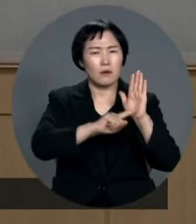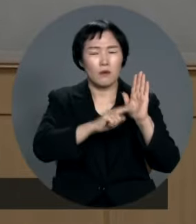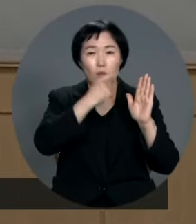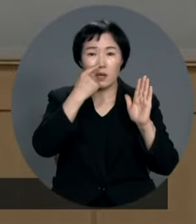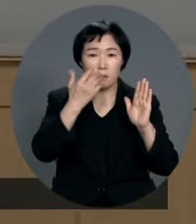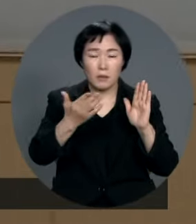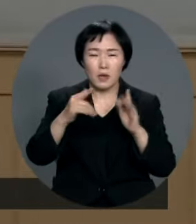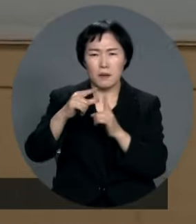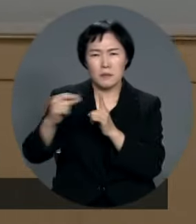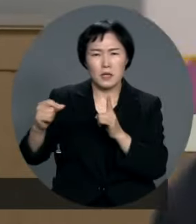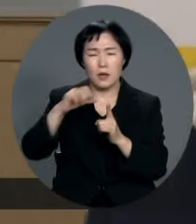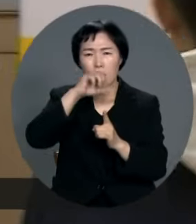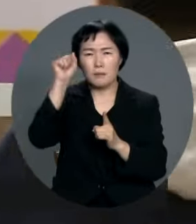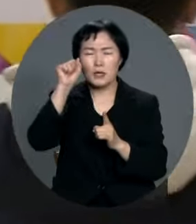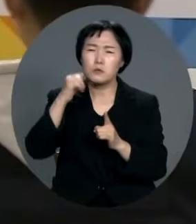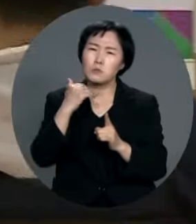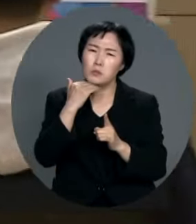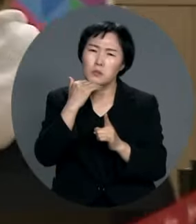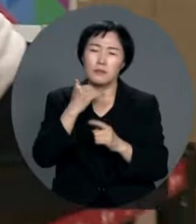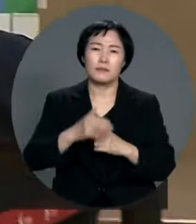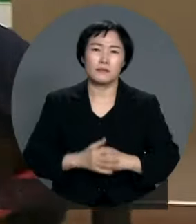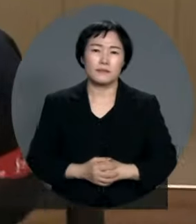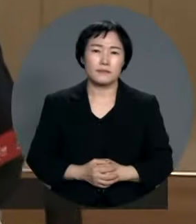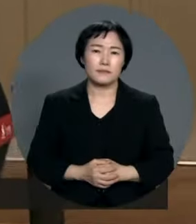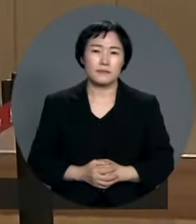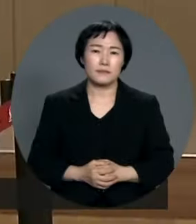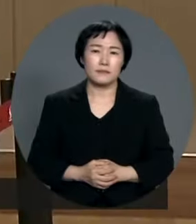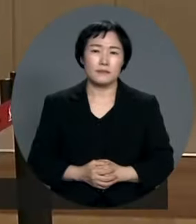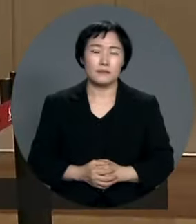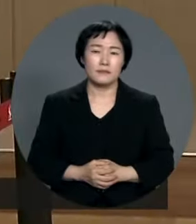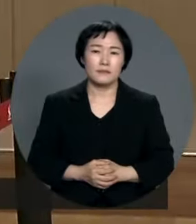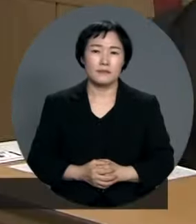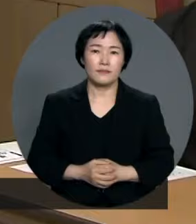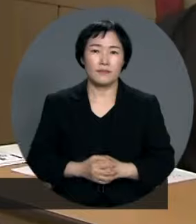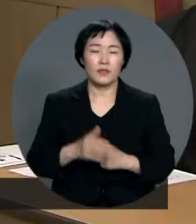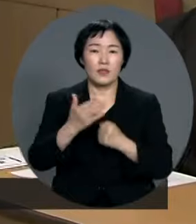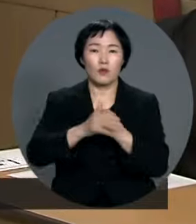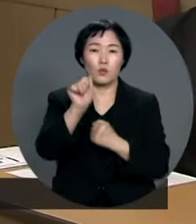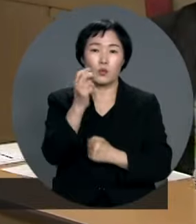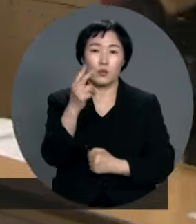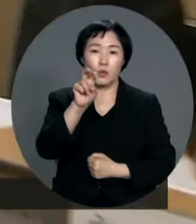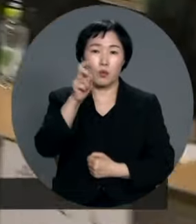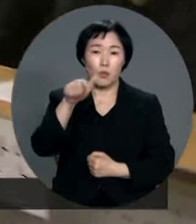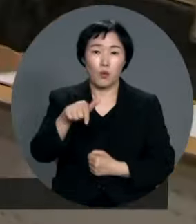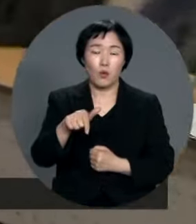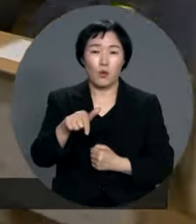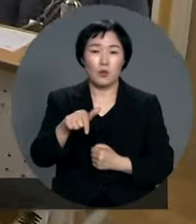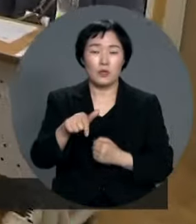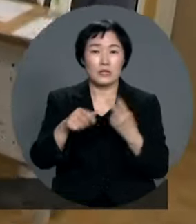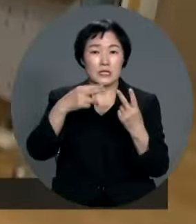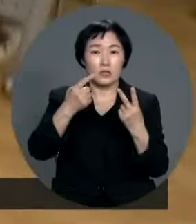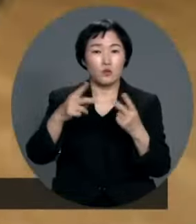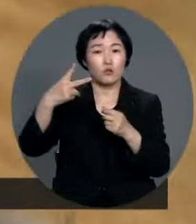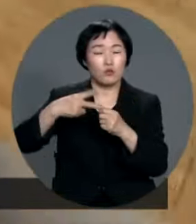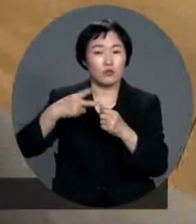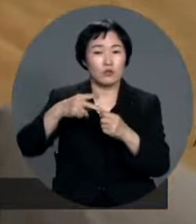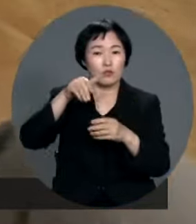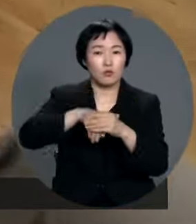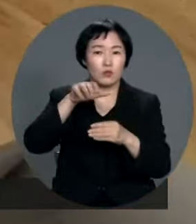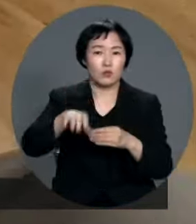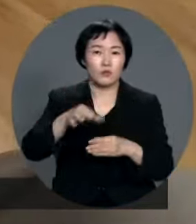비례대표 당선자 윤곽은 조금 더 늦게 나올 걸로 예상됩니다. 지금까지 대구 효모기동 제2투표소에서 MBC 뉴스 변예주입니다.